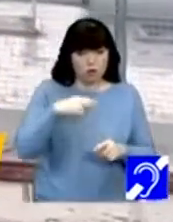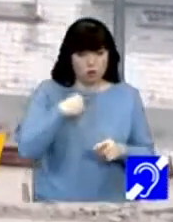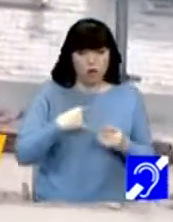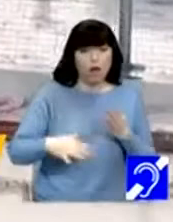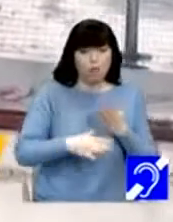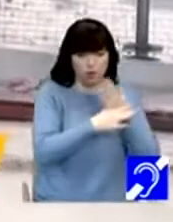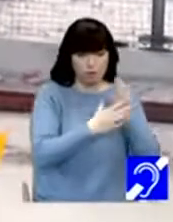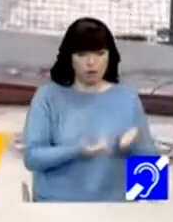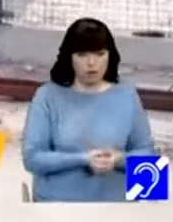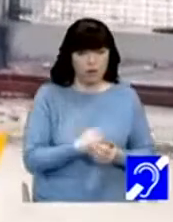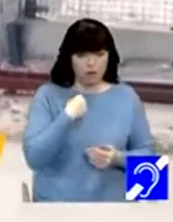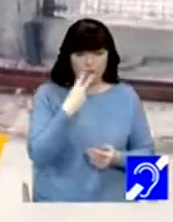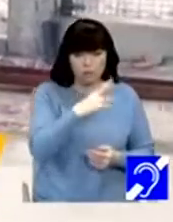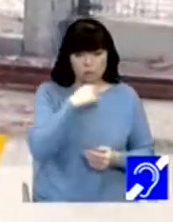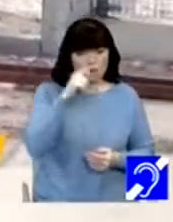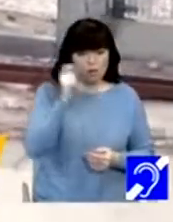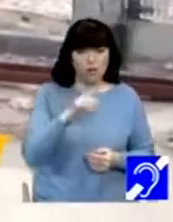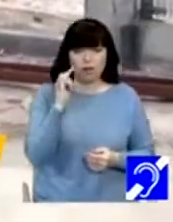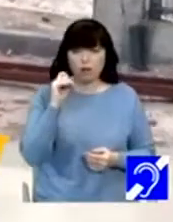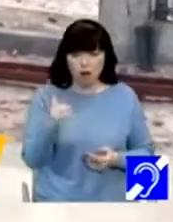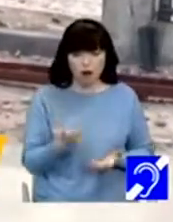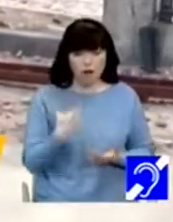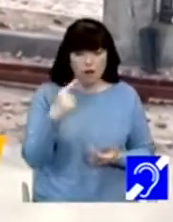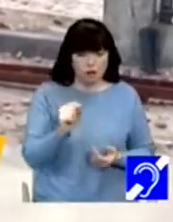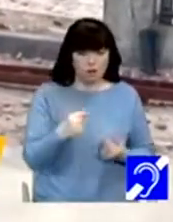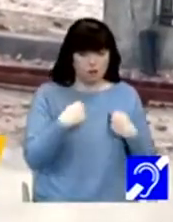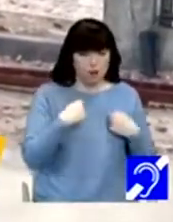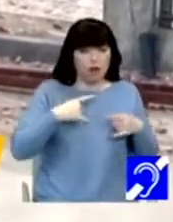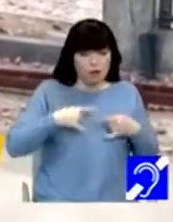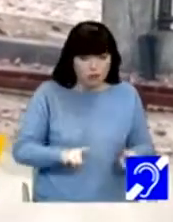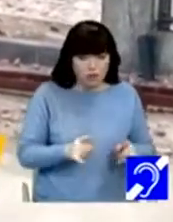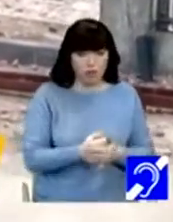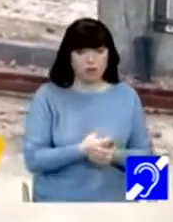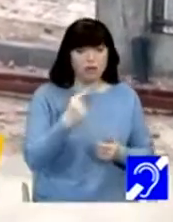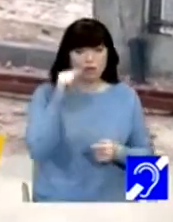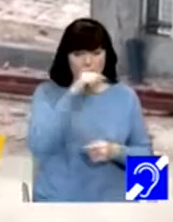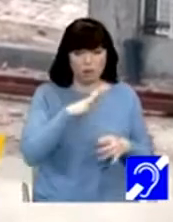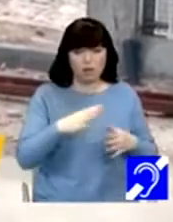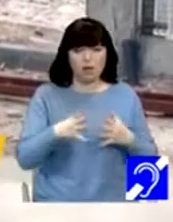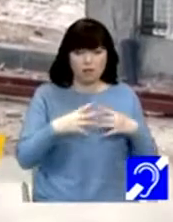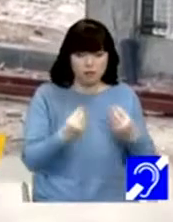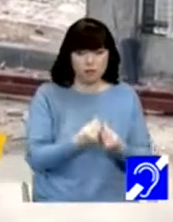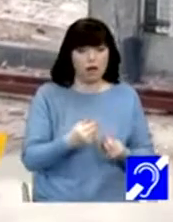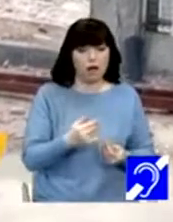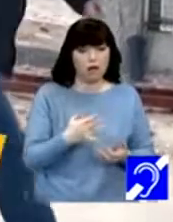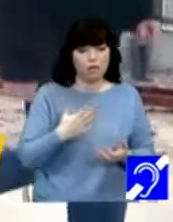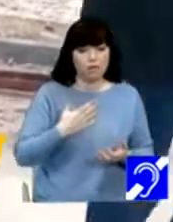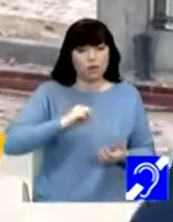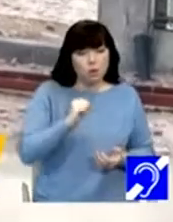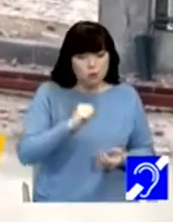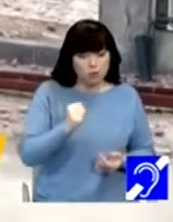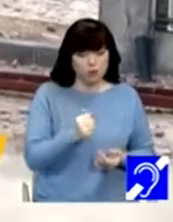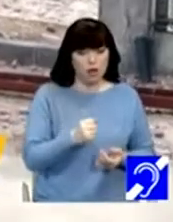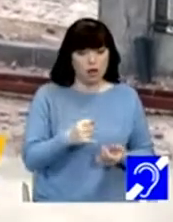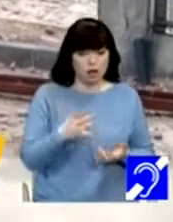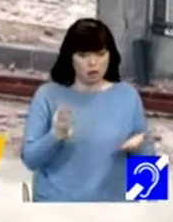seen many wars where I was born in Iraq, where my family had fled, where friends and